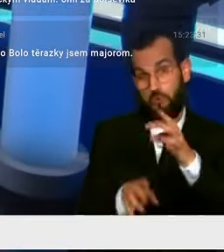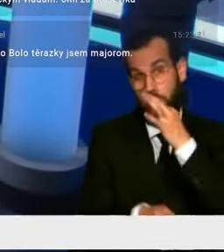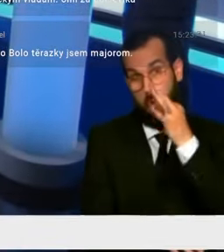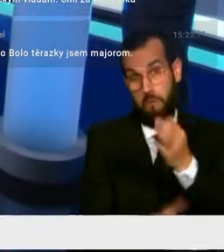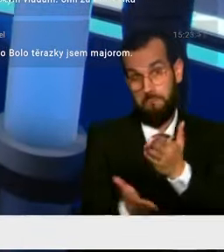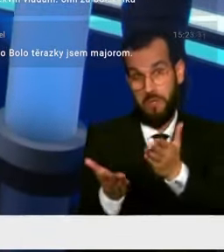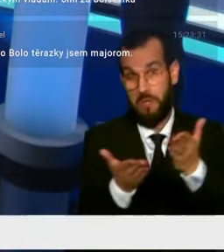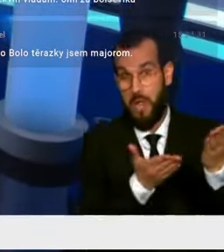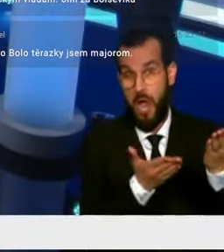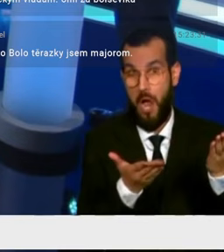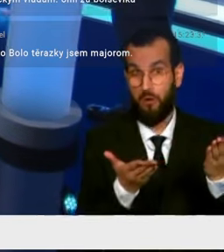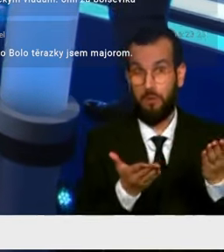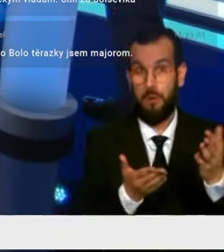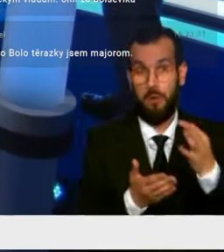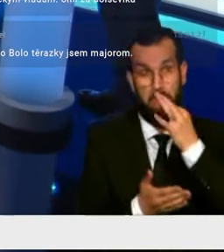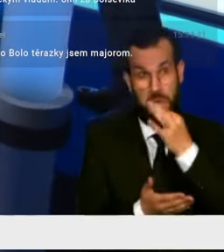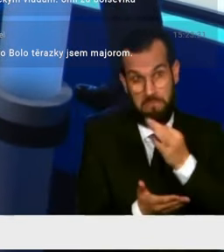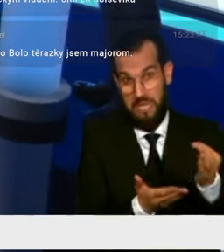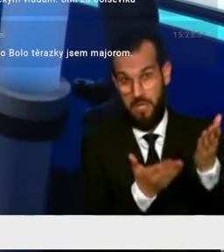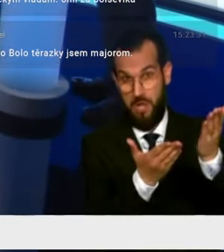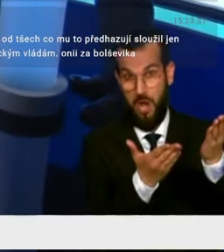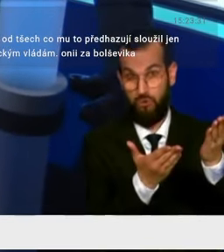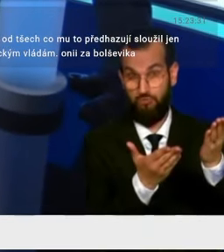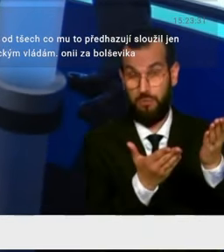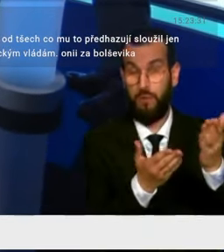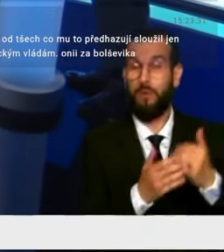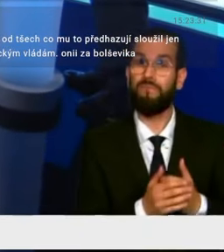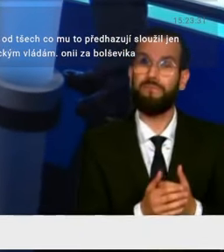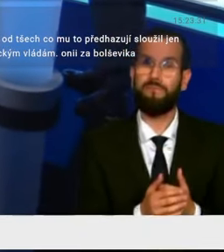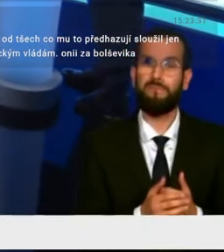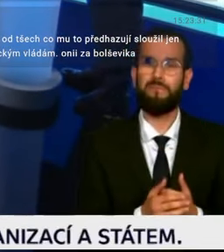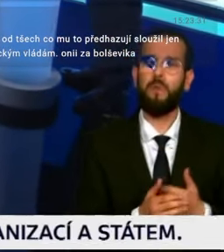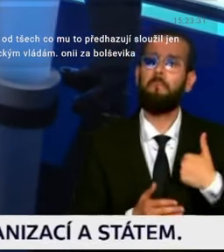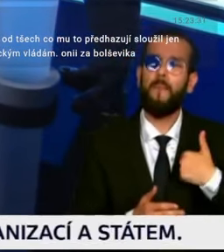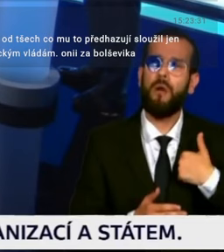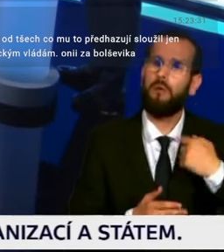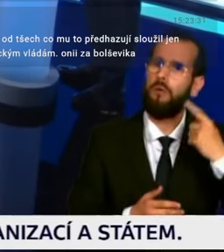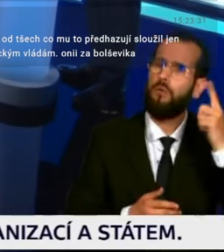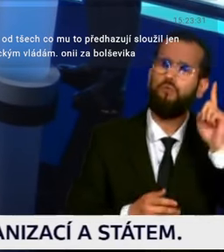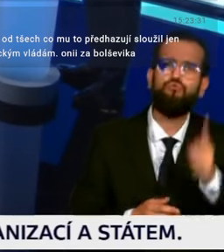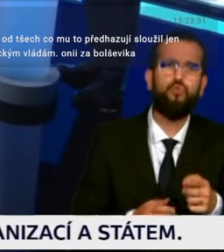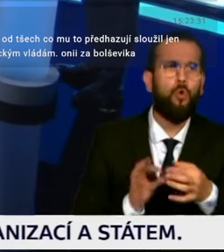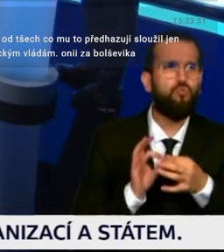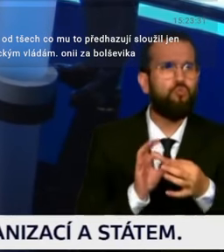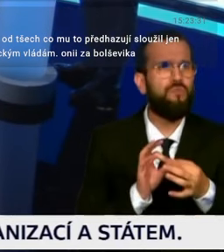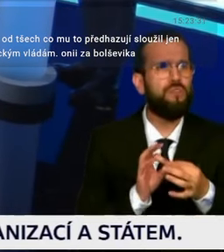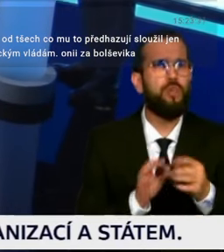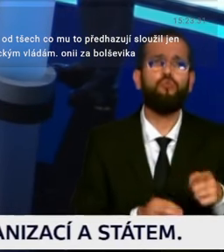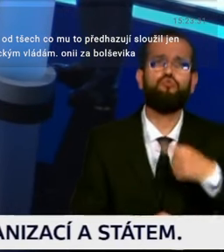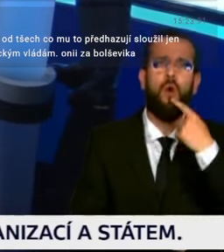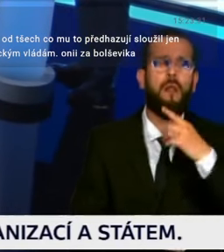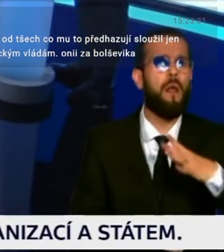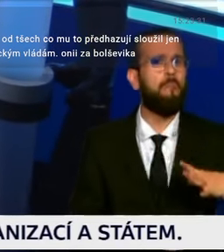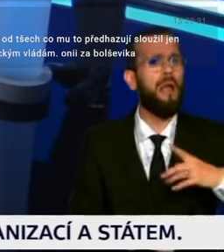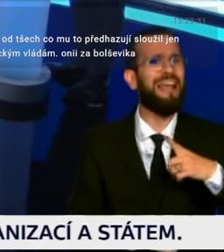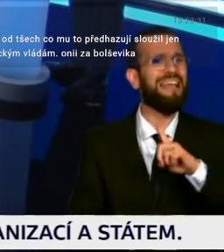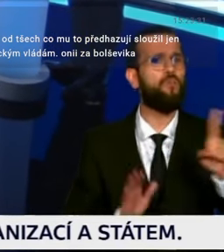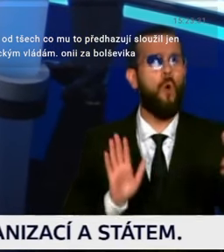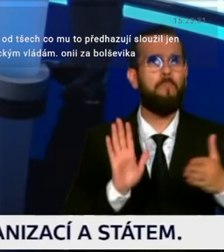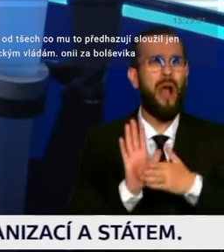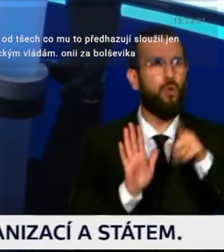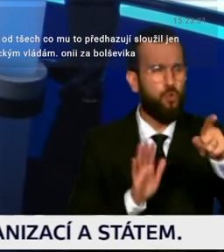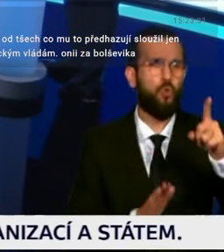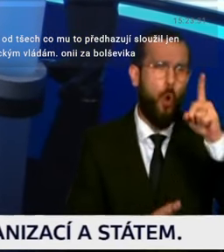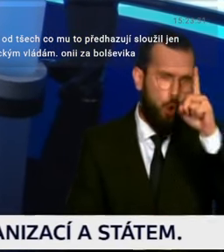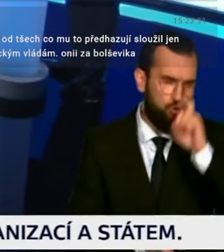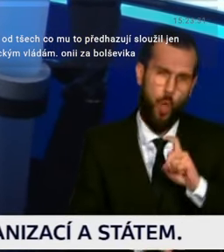teda keď ste sa najprv pýtali jeho že čo si teda máme ako vysvetliť slová Igora Matoviča toho najväčšieho zla